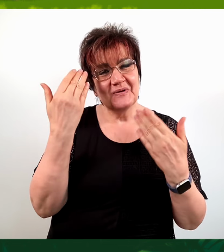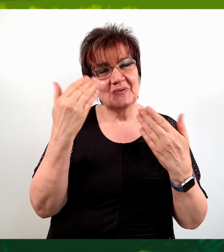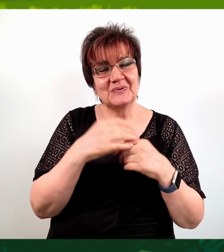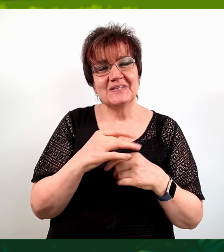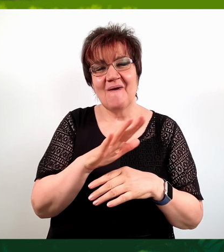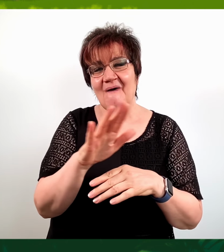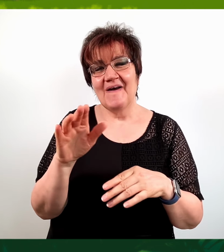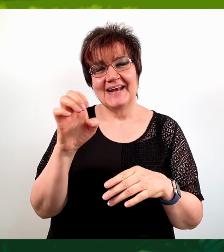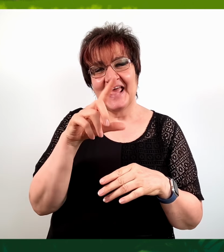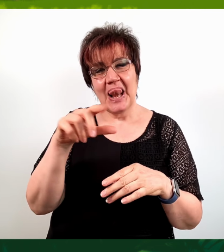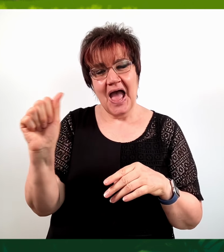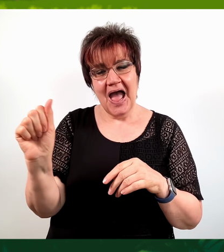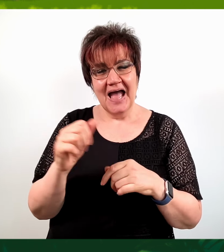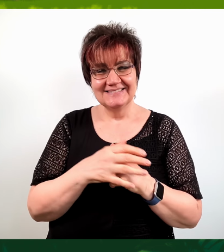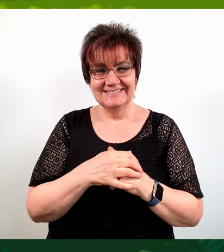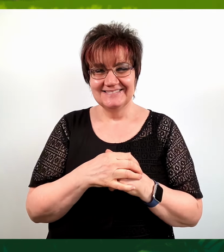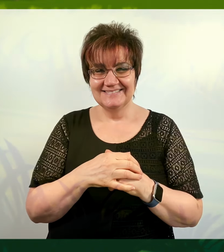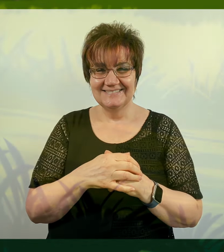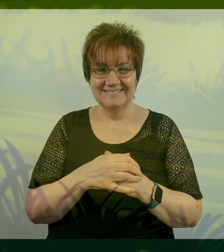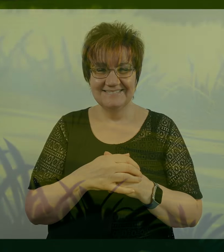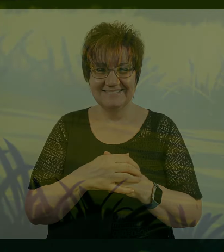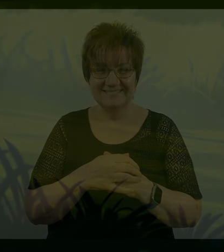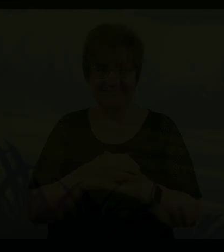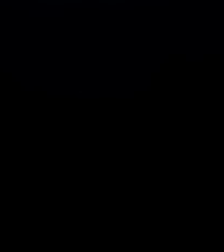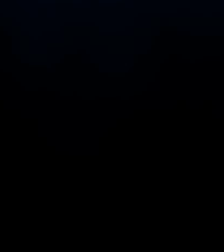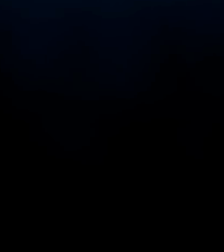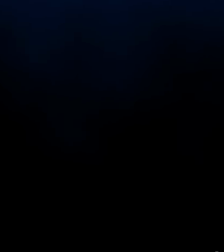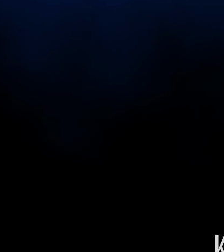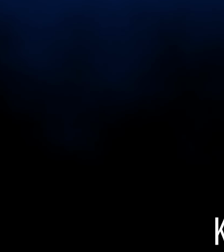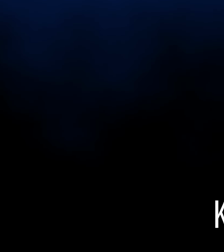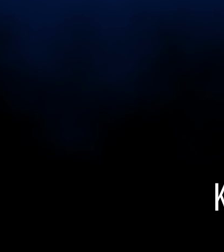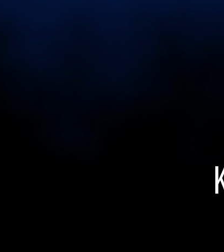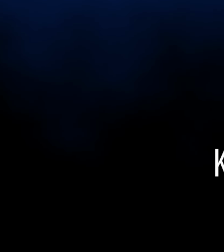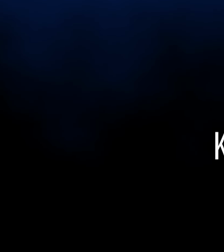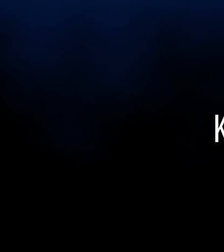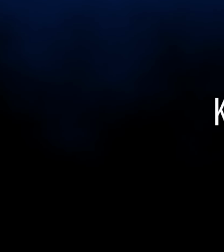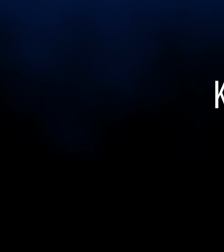Grüße, eure Ella. Ciao. Ciao. Ciao.